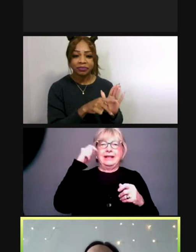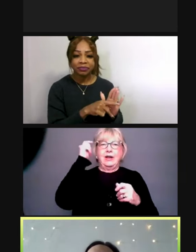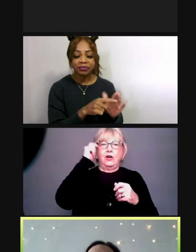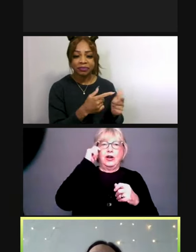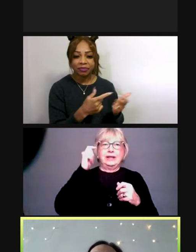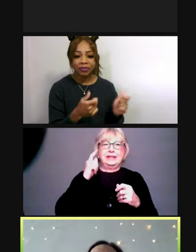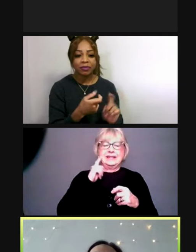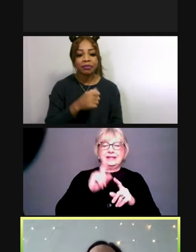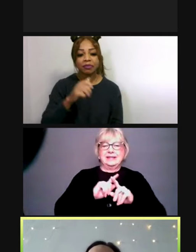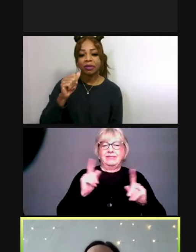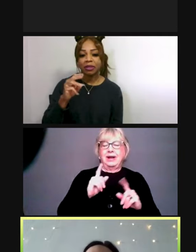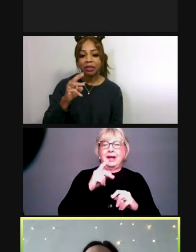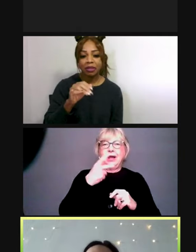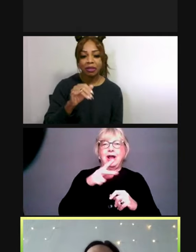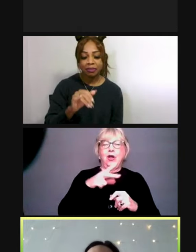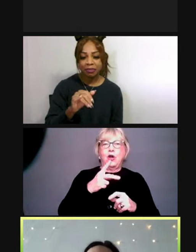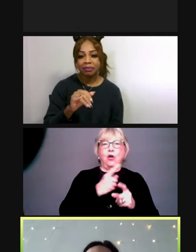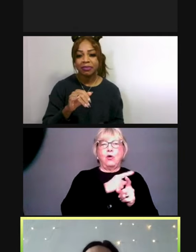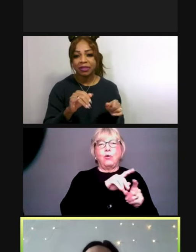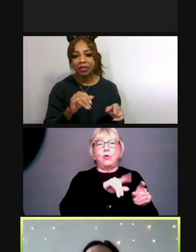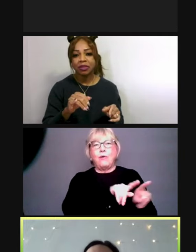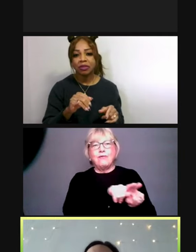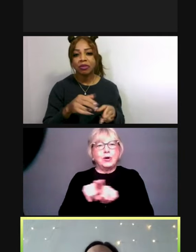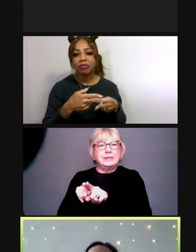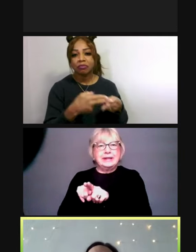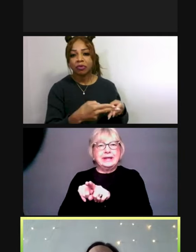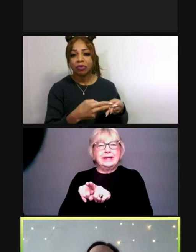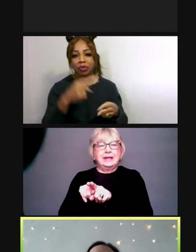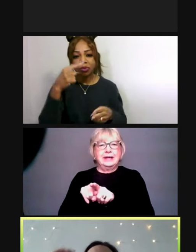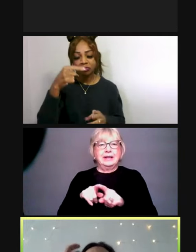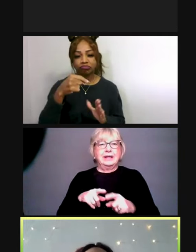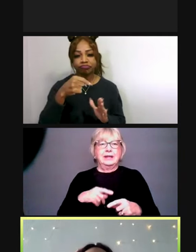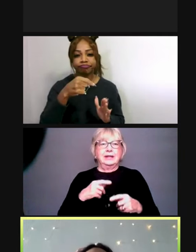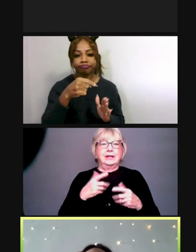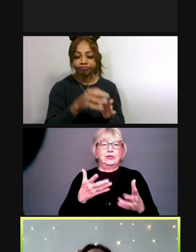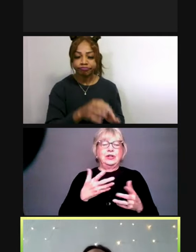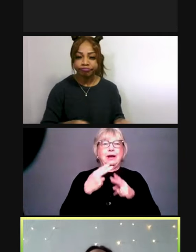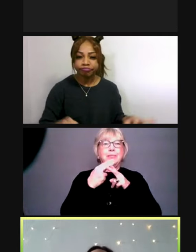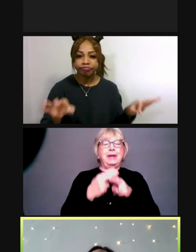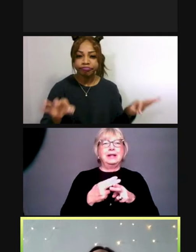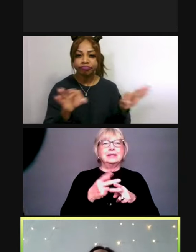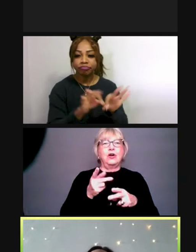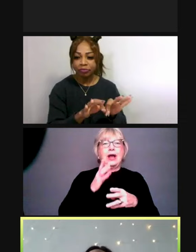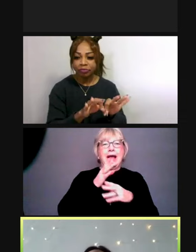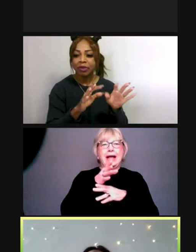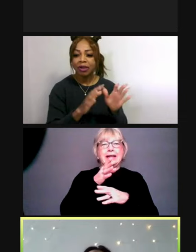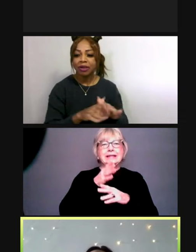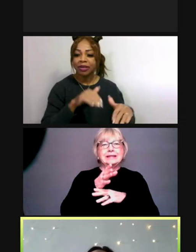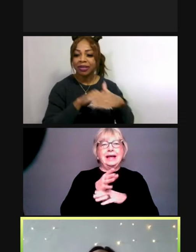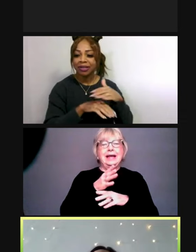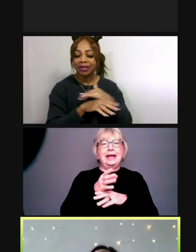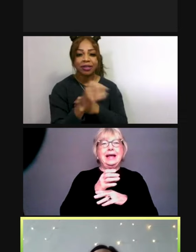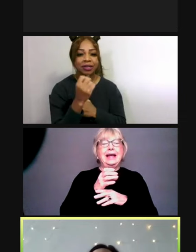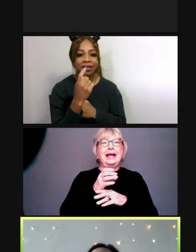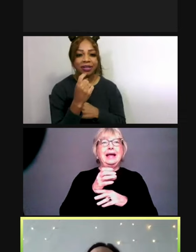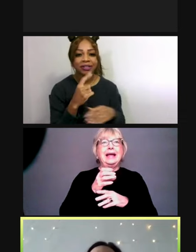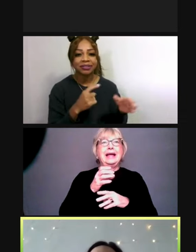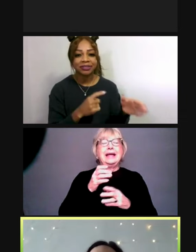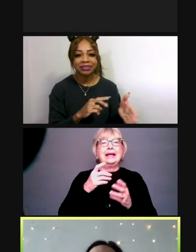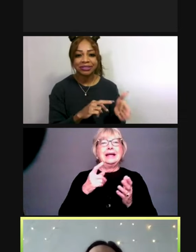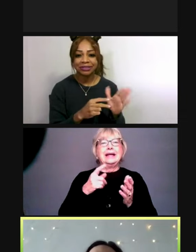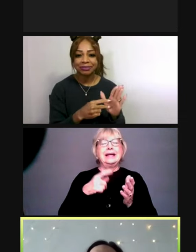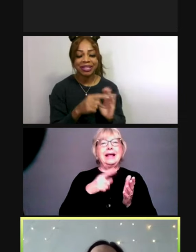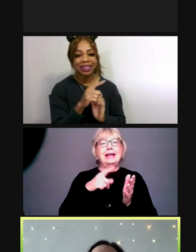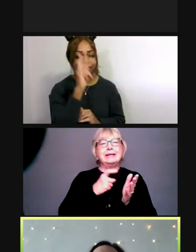la conformité, c'est ce que Amy Humray appelle l'accès critique et cet accès